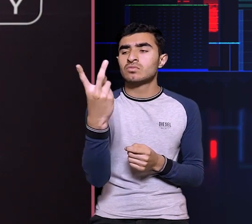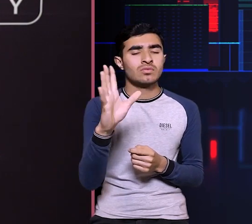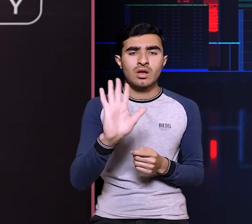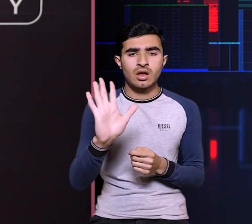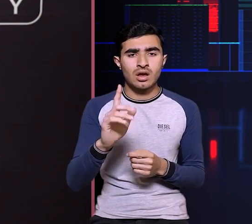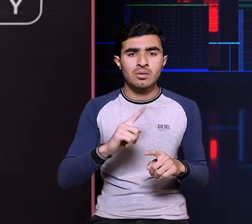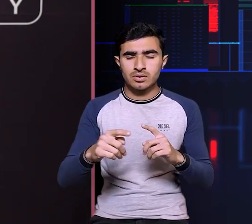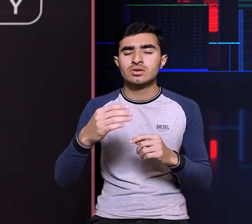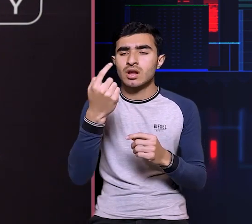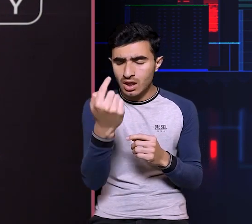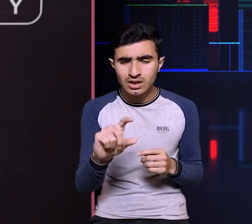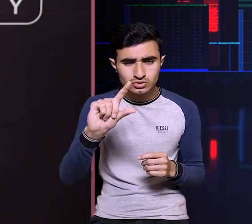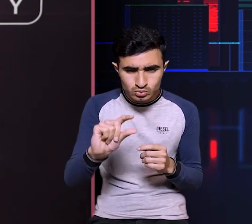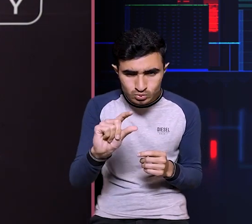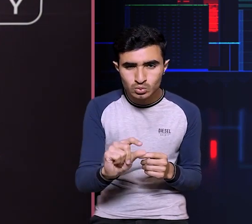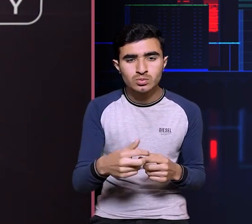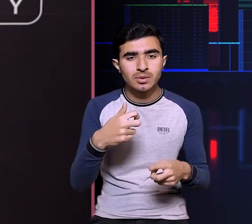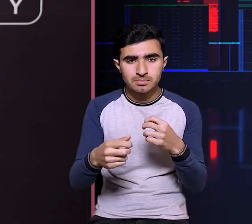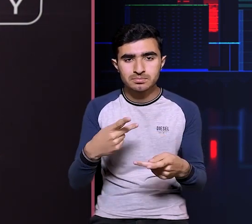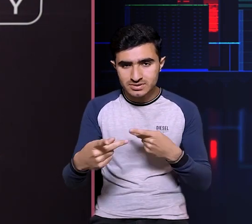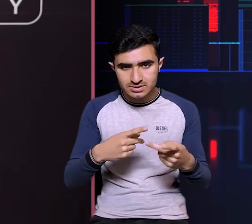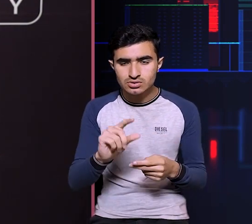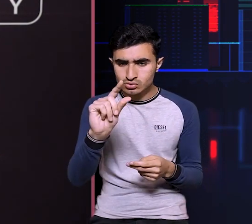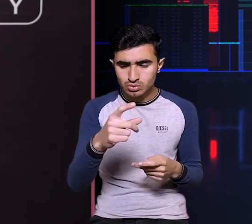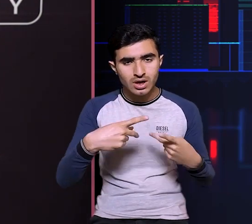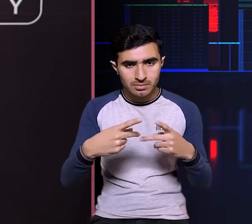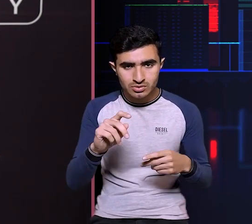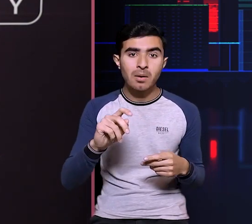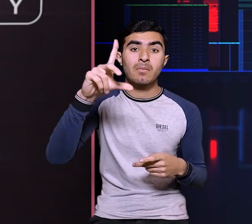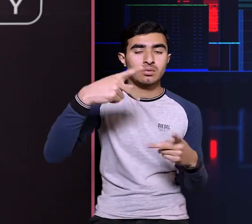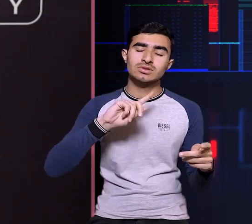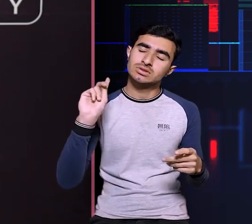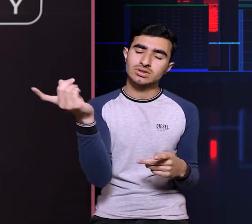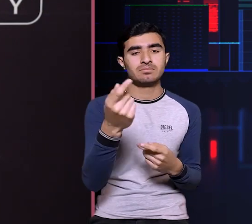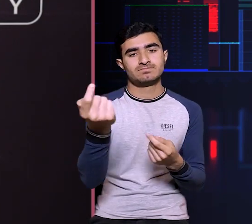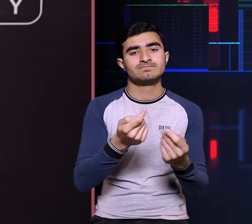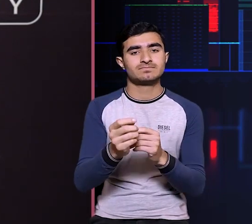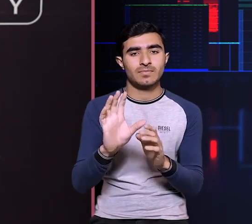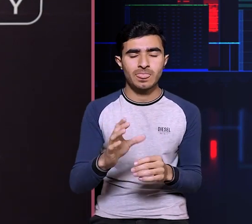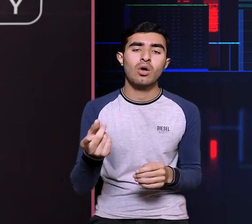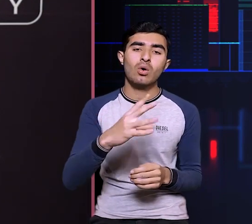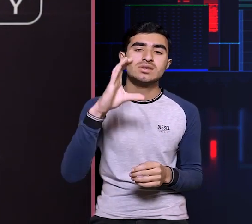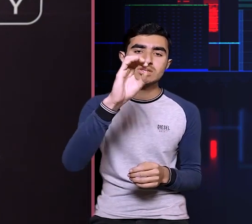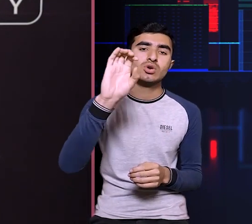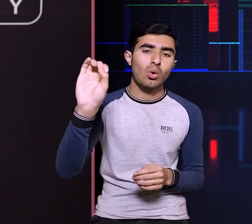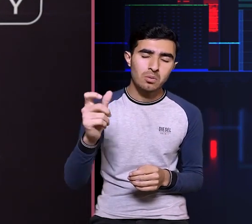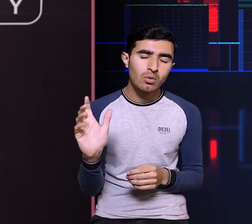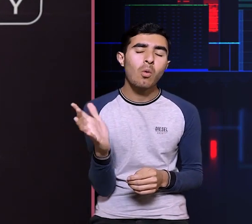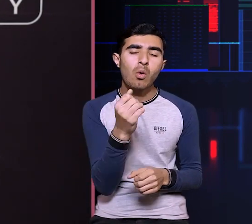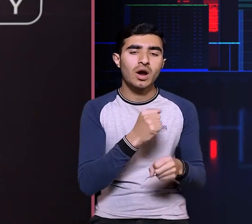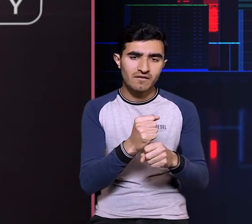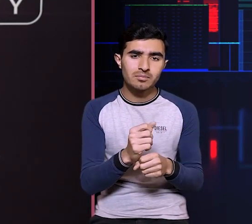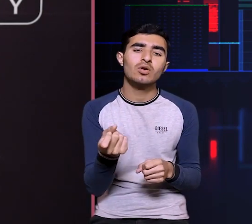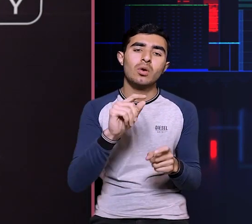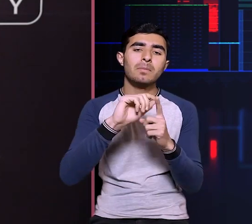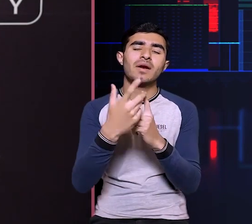CEOs ऑफ कॉरपोरेट इंडस्ट्रीज़ को भी चांस देते हैं। सो इट्स लाइक अ मिक्स ऑफ एवरीथिंग एंड उनकी अपनी ही नेटवर्किंग बहुत अच्छी हो